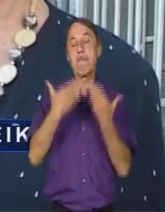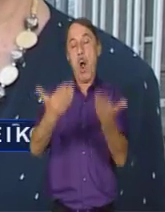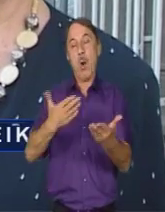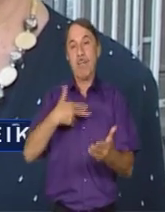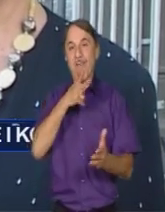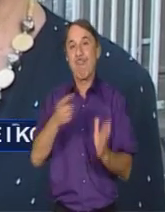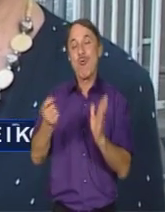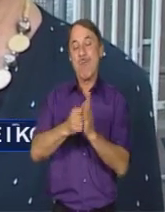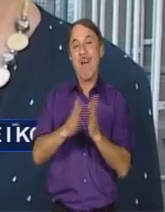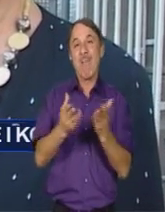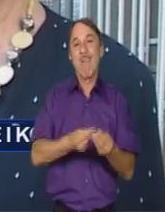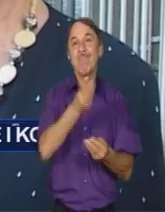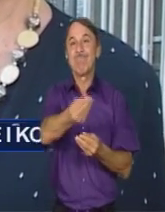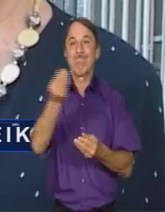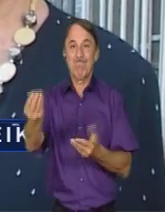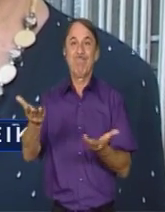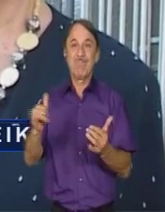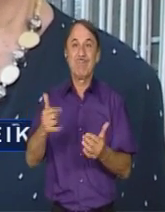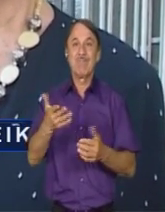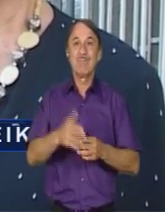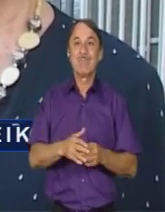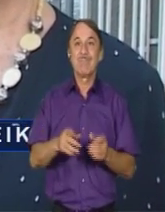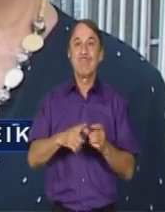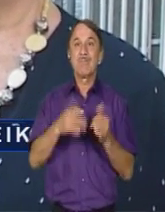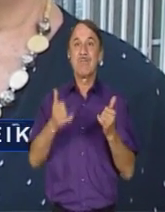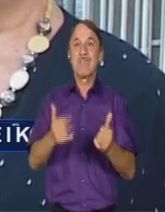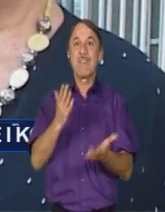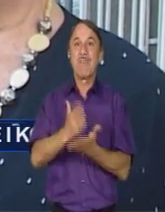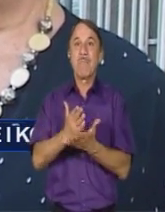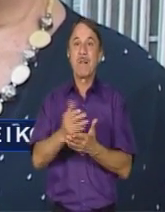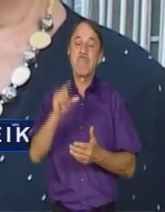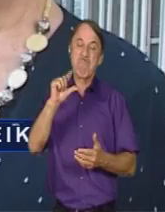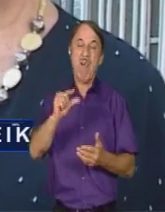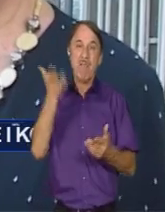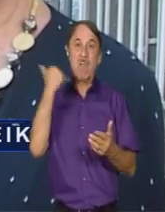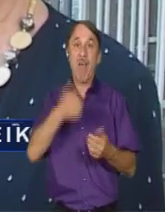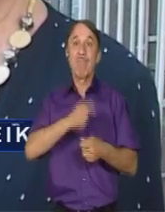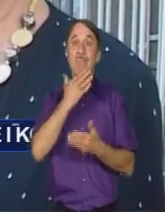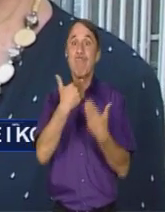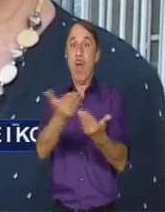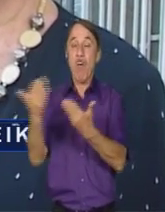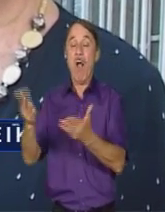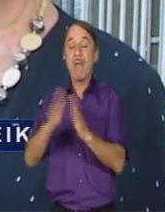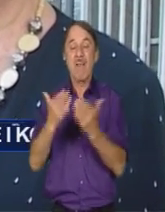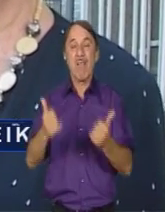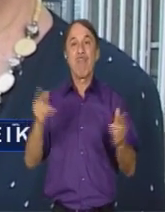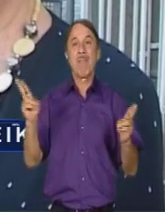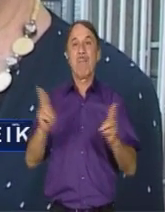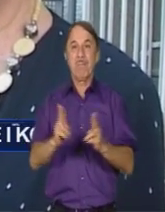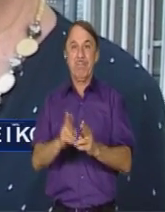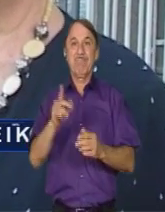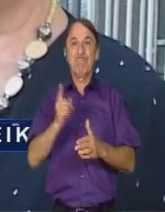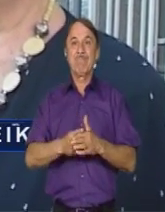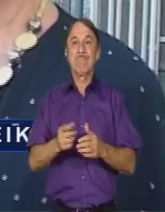Obično kupujem u zadnje vreme knjige, mada to je sad već sve malo manje, to je za nas sve skupo, tako